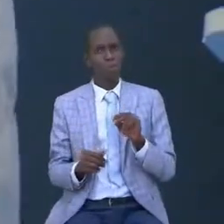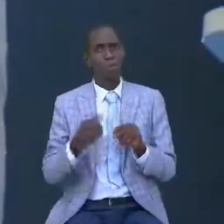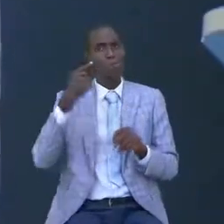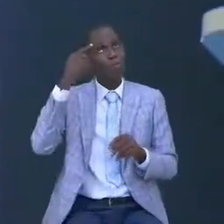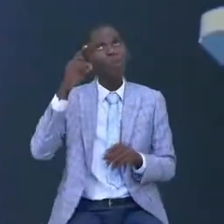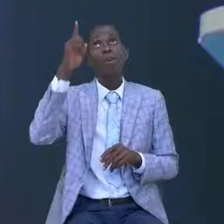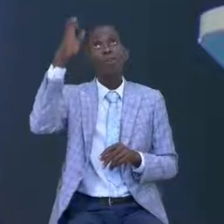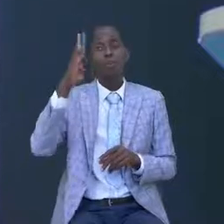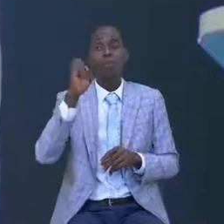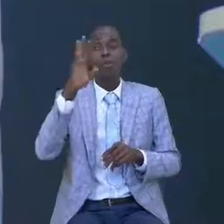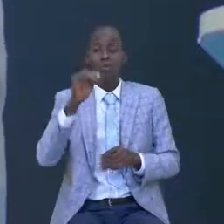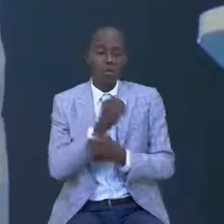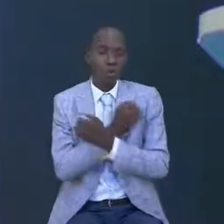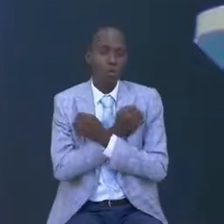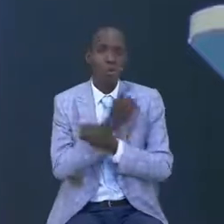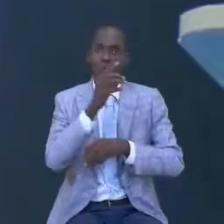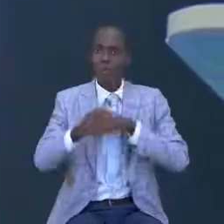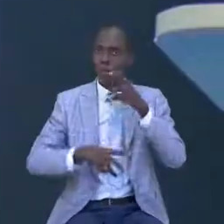ça? Déjà, Dieu a dit